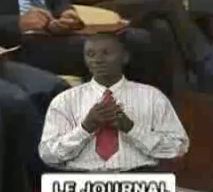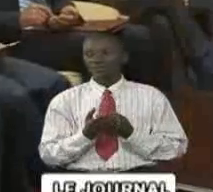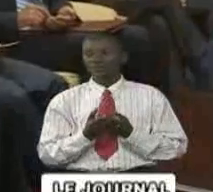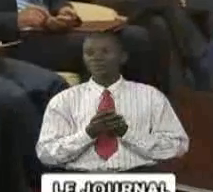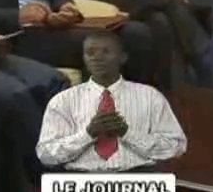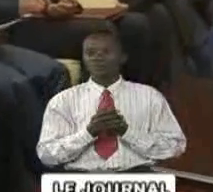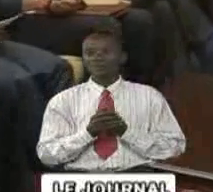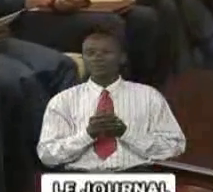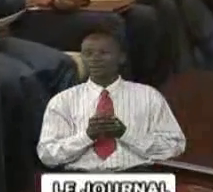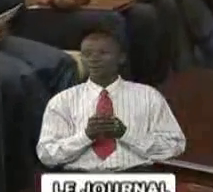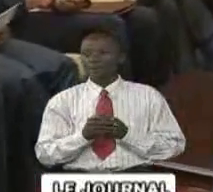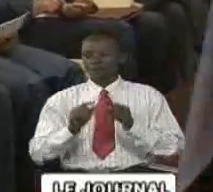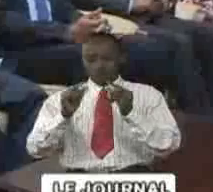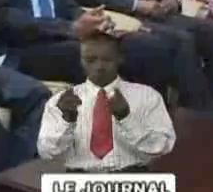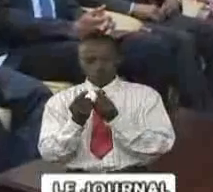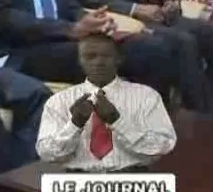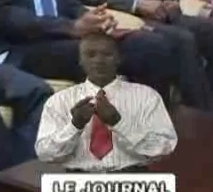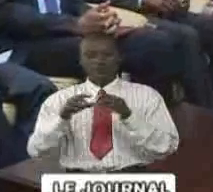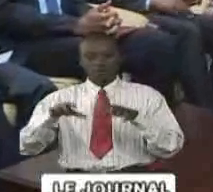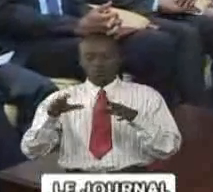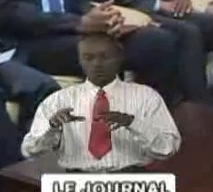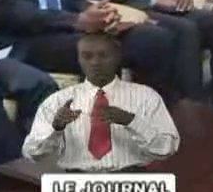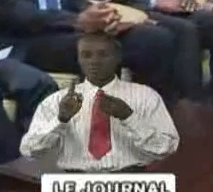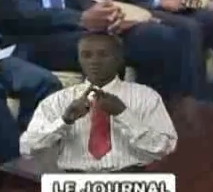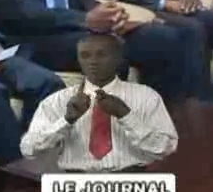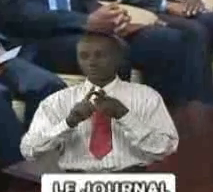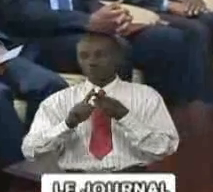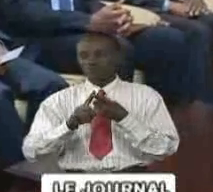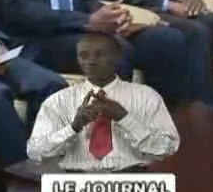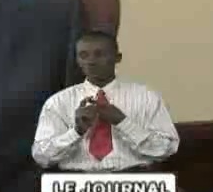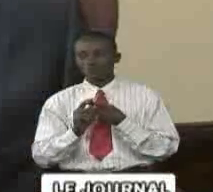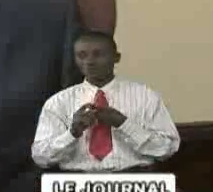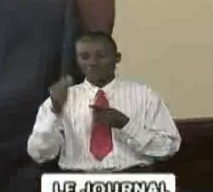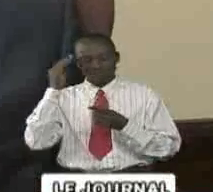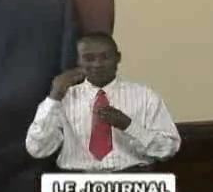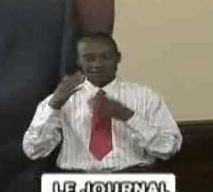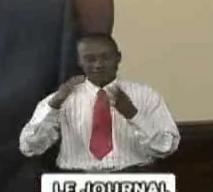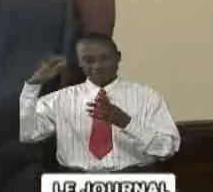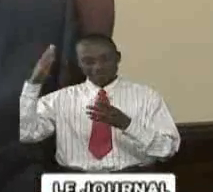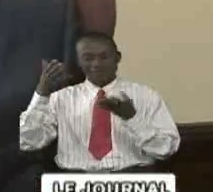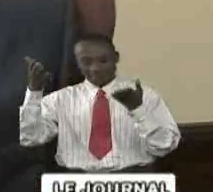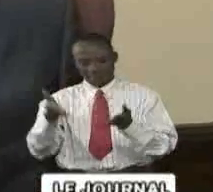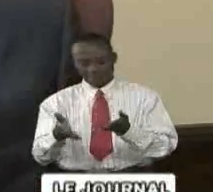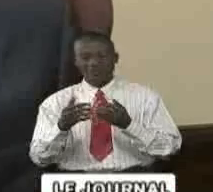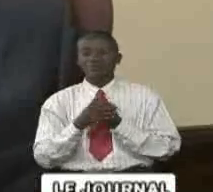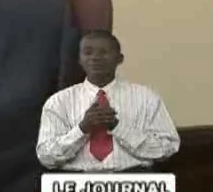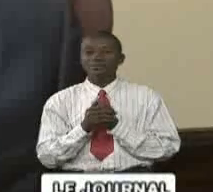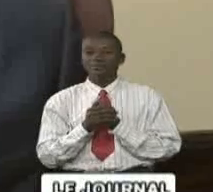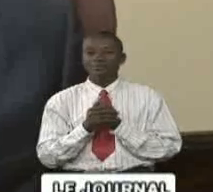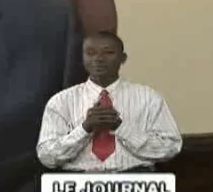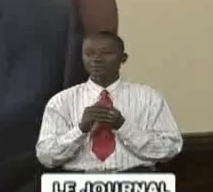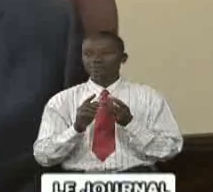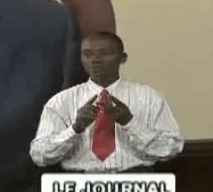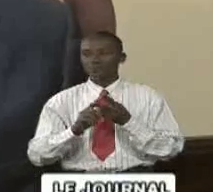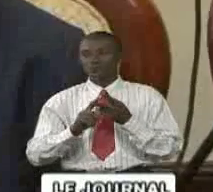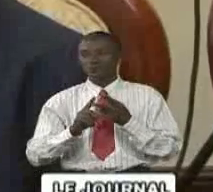présidentielle pour la partie congolaise se trouvait une brochette de personnalités des hauts rangs. Le ministre des Affaires étrangères de la coopération internationale, Raymond Tshibanda